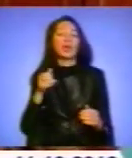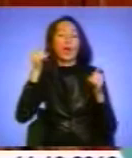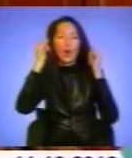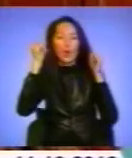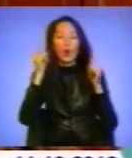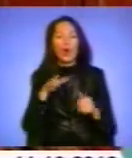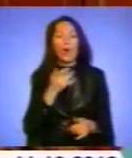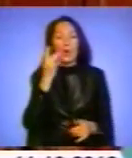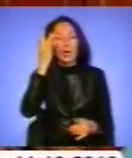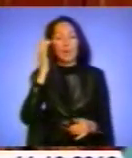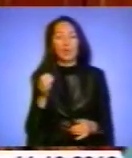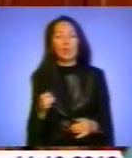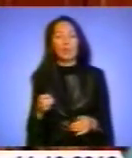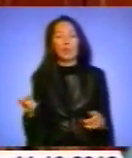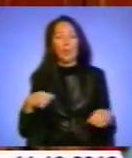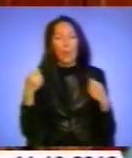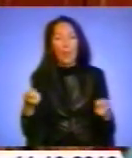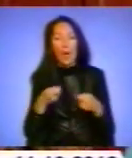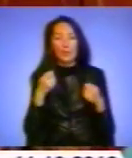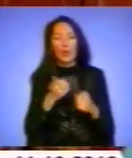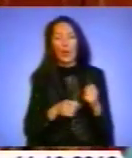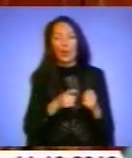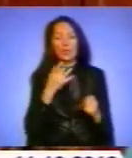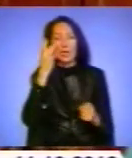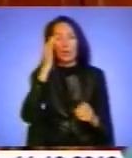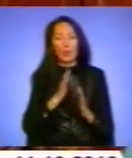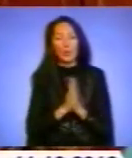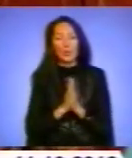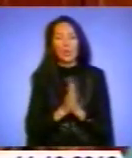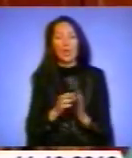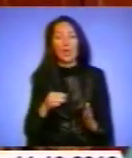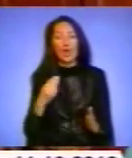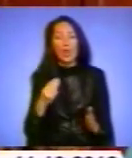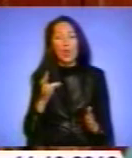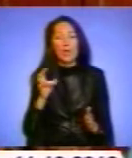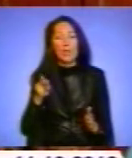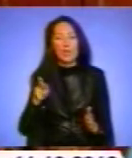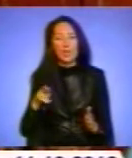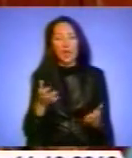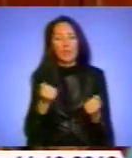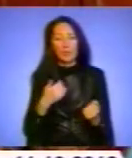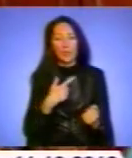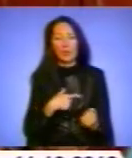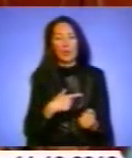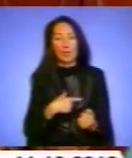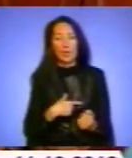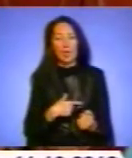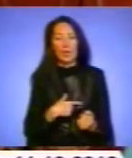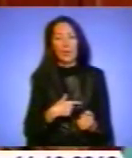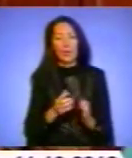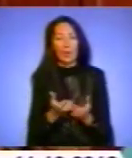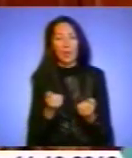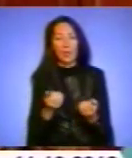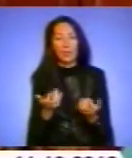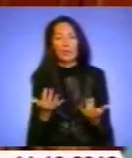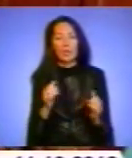вонили пасти. І кожне літо постійно просили, тетю Надю, візьміть мене до себе. Ну брали ми, брали, ну вже